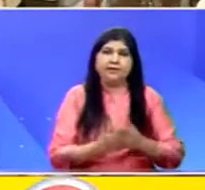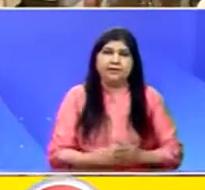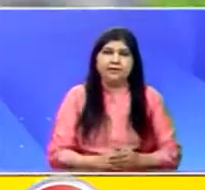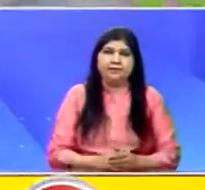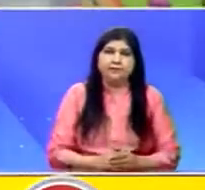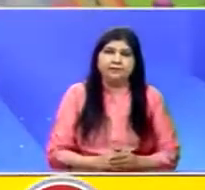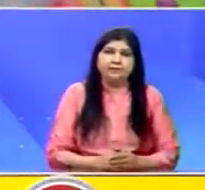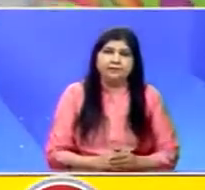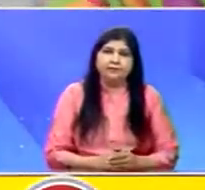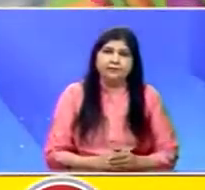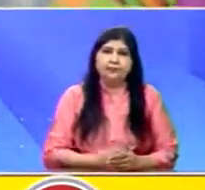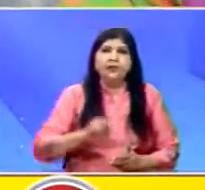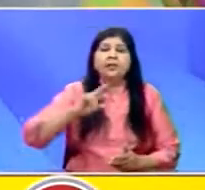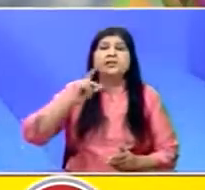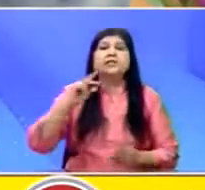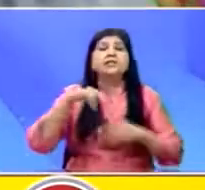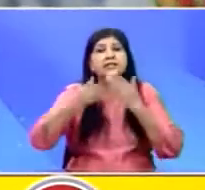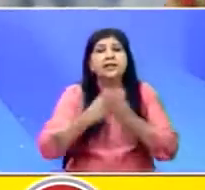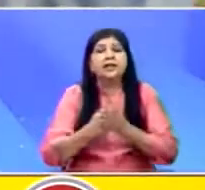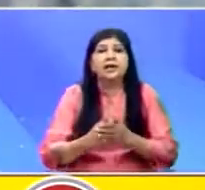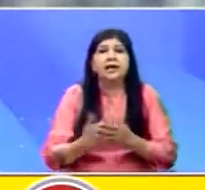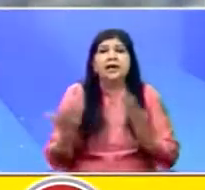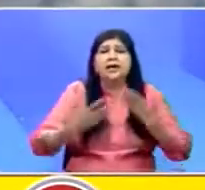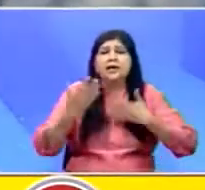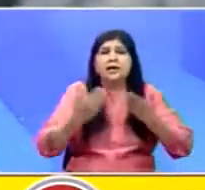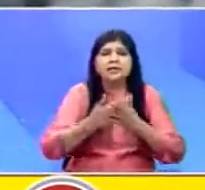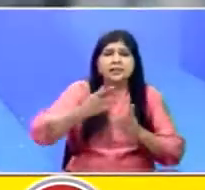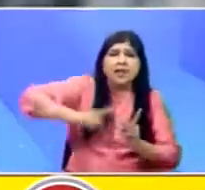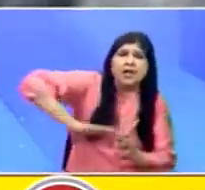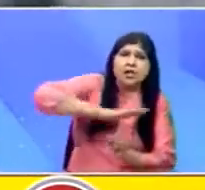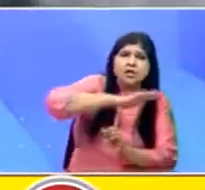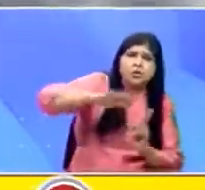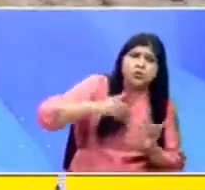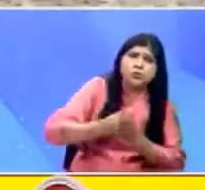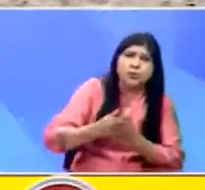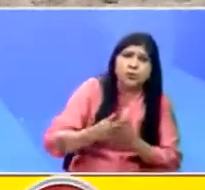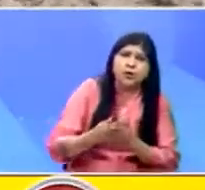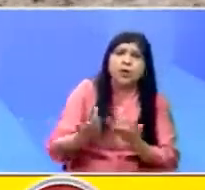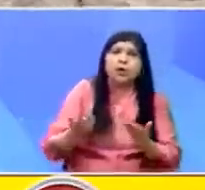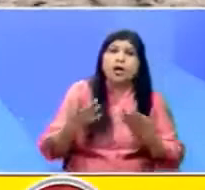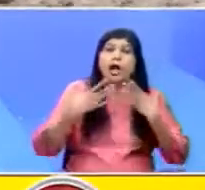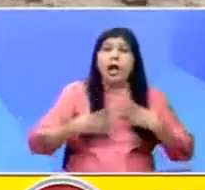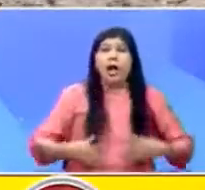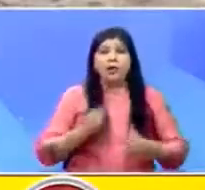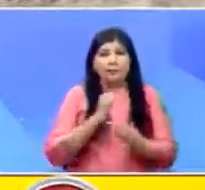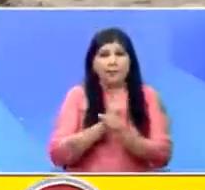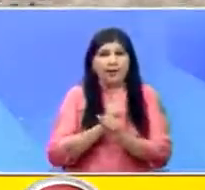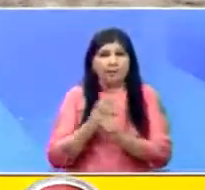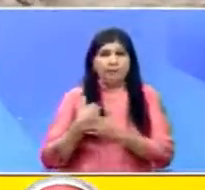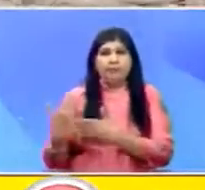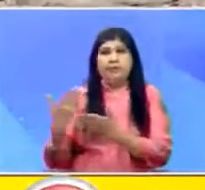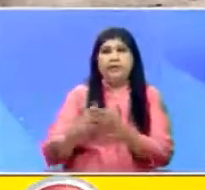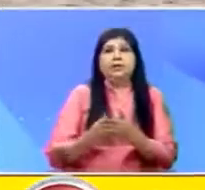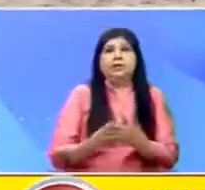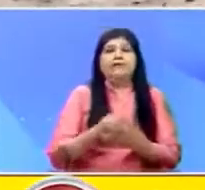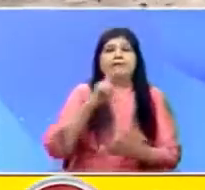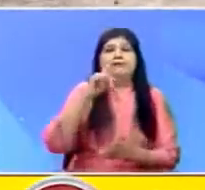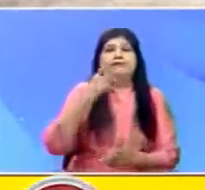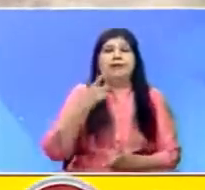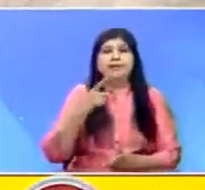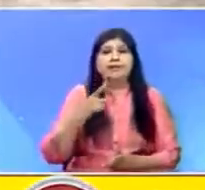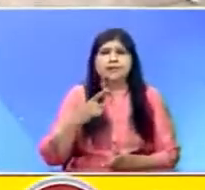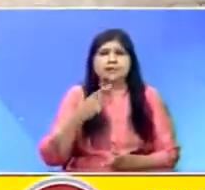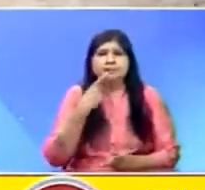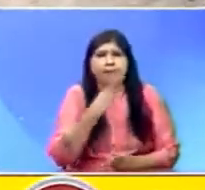हैं। और दूसरा, हम कैसे स्थानीय संसाधनों से आत्मनिर्भर बन सकते हैं। जिस पहली सीख का